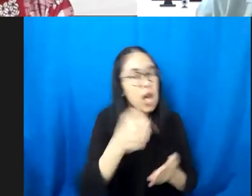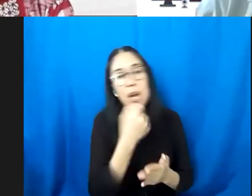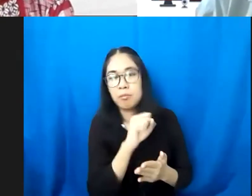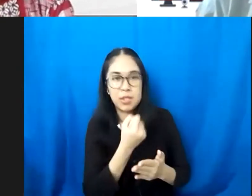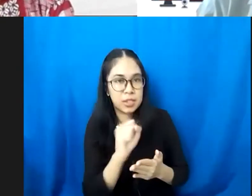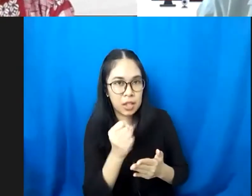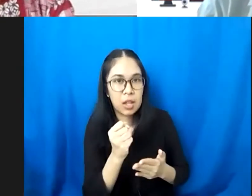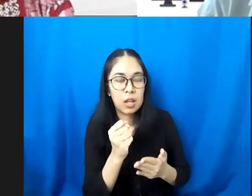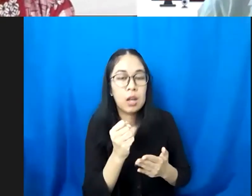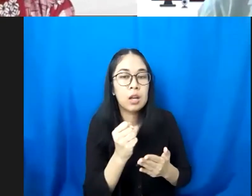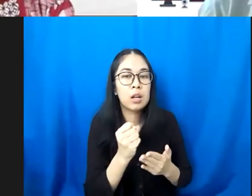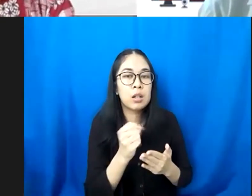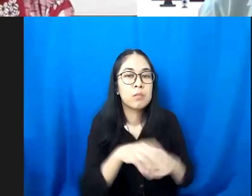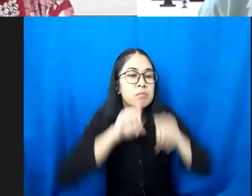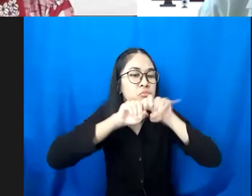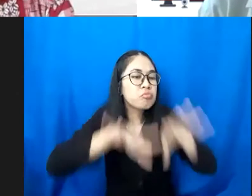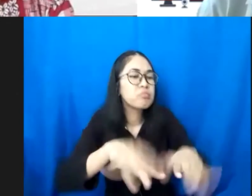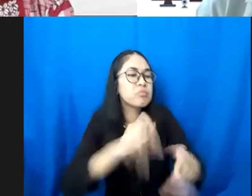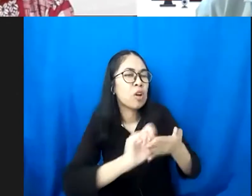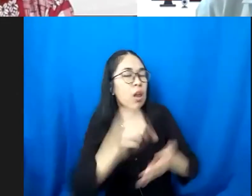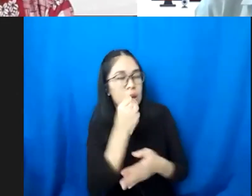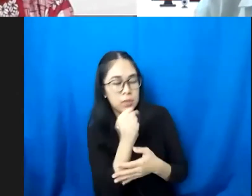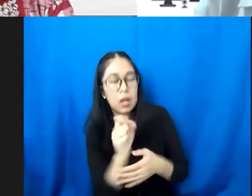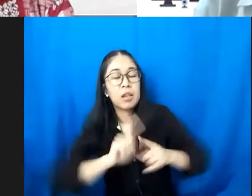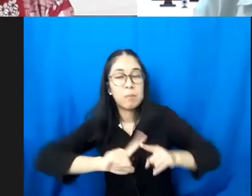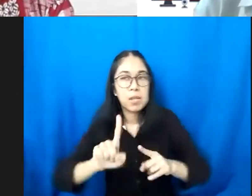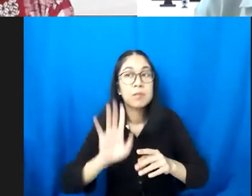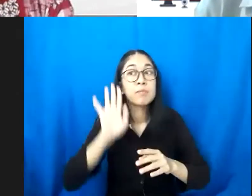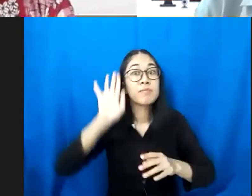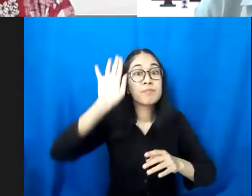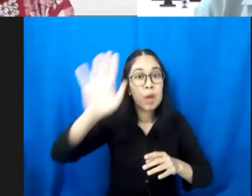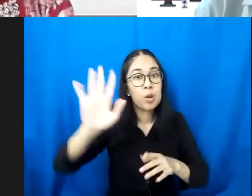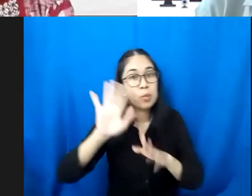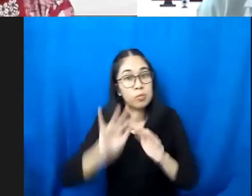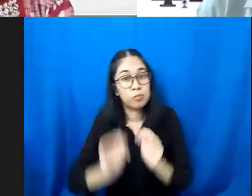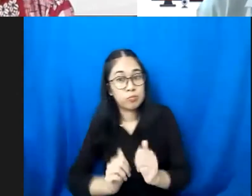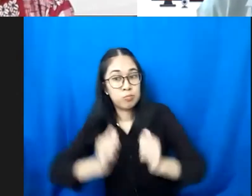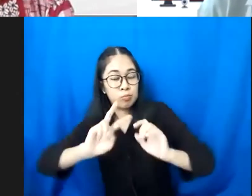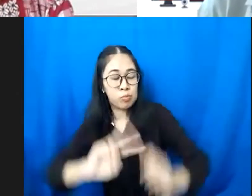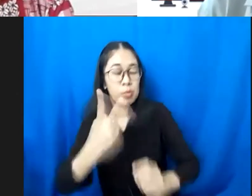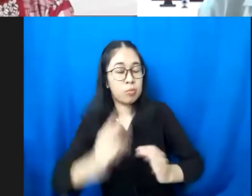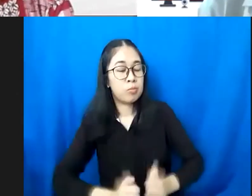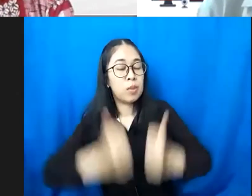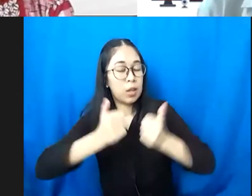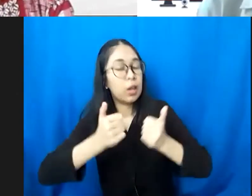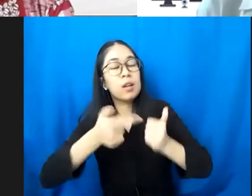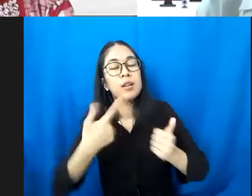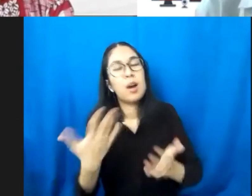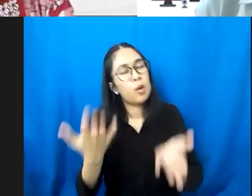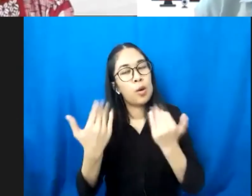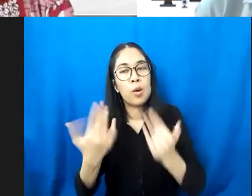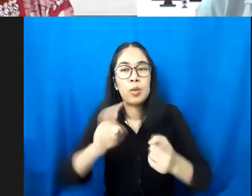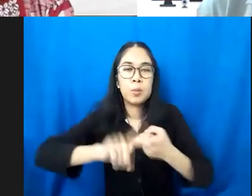Tetapi kalau situasi ke depannya sudah membaik, maka saya akan mengajak dan mempraktekkan kepada teman-teman OSIS